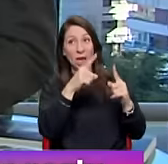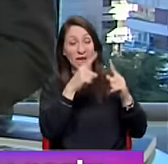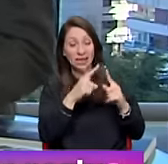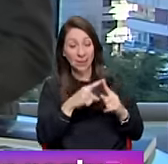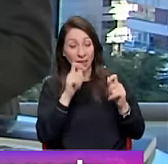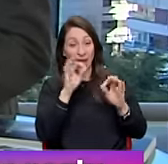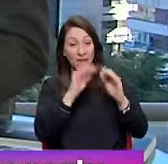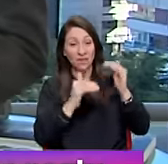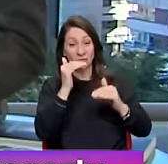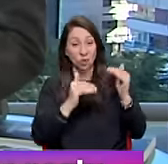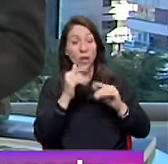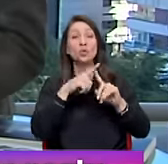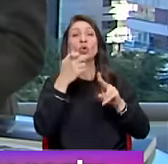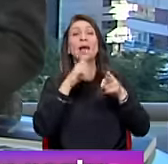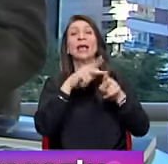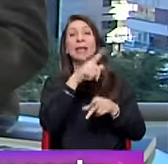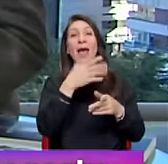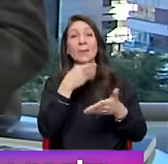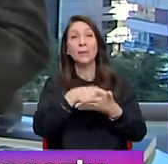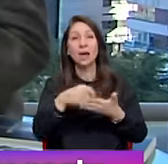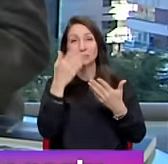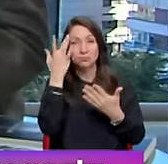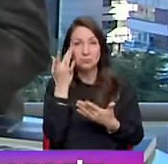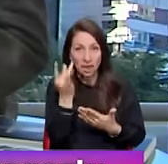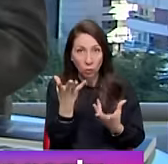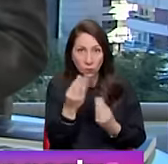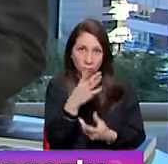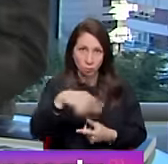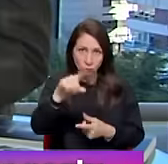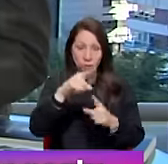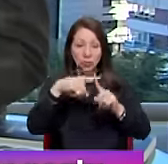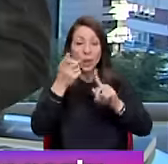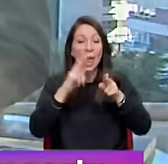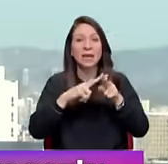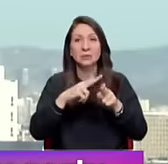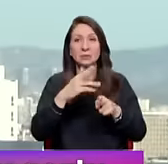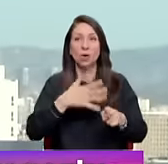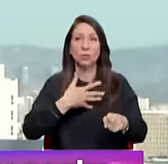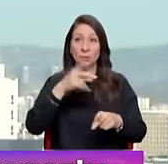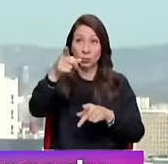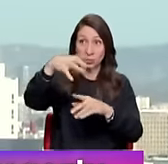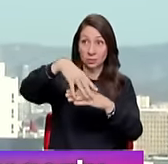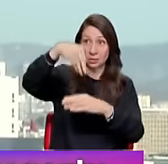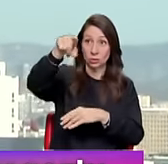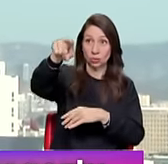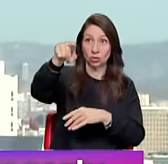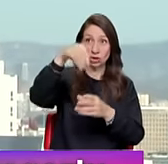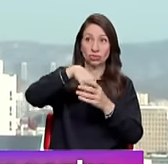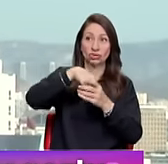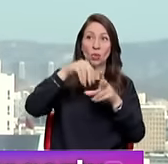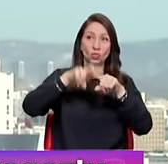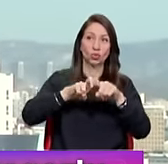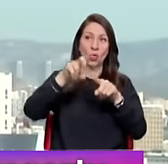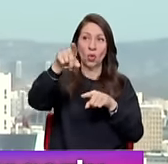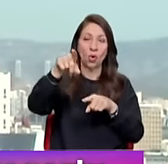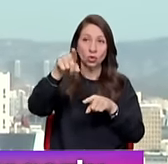hesapladığı enflasyonla emeklinin maaşı belli oluyor mesela. Emekliyi o hale düşüren nereden biri şu binanın içinde duruyor.